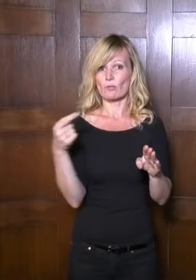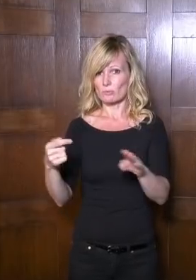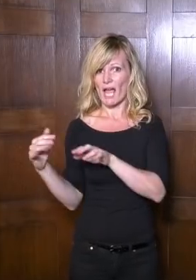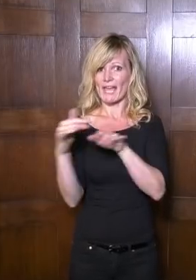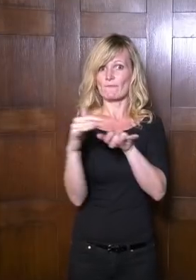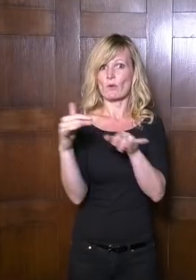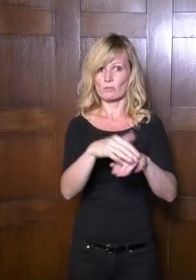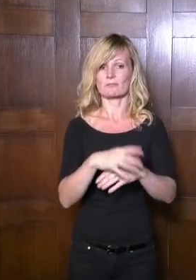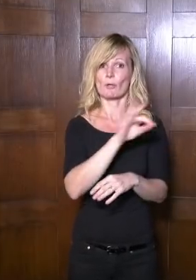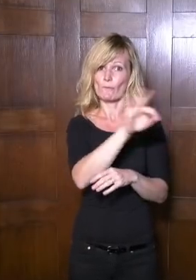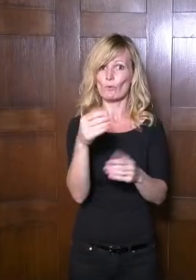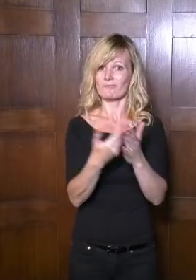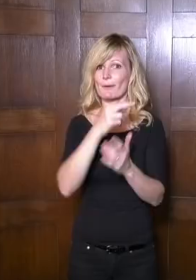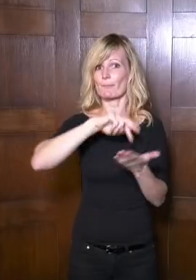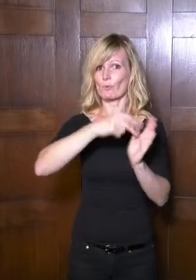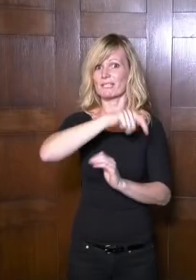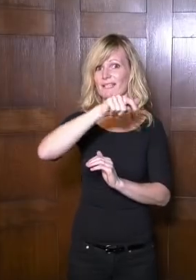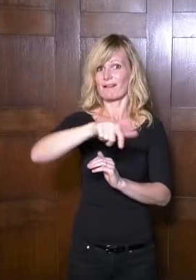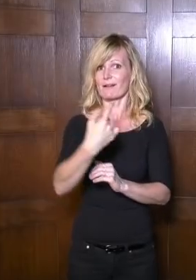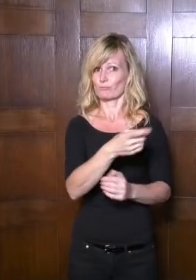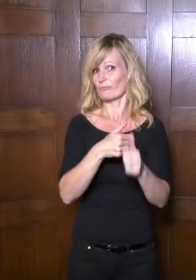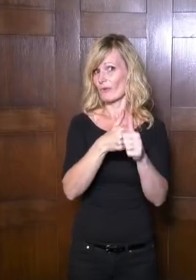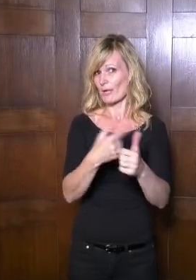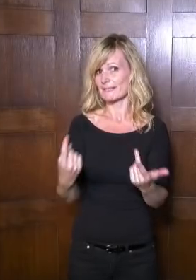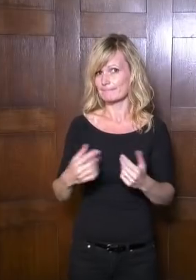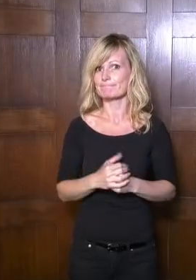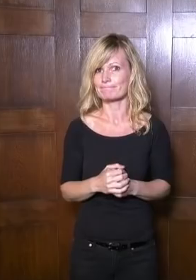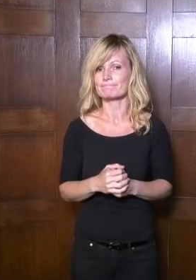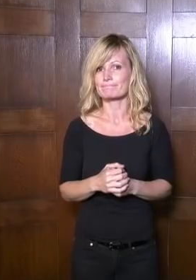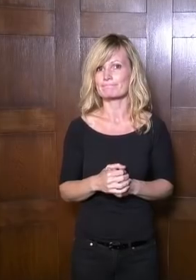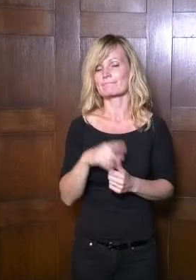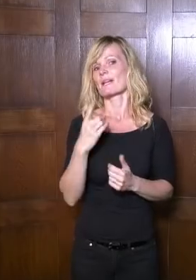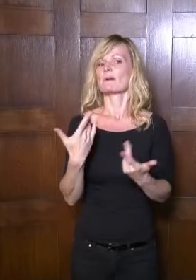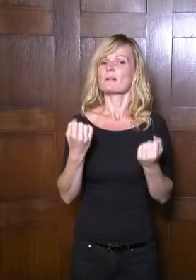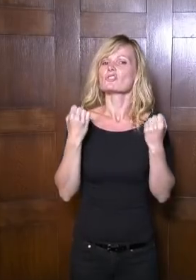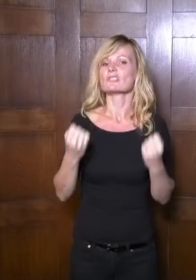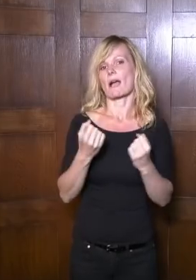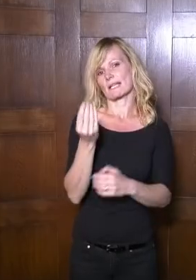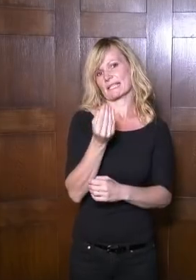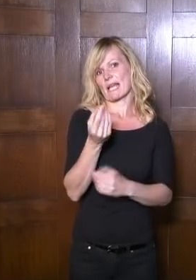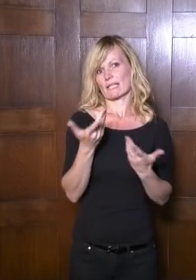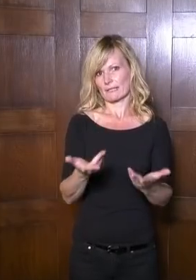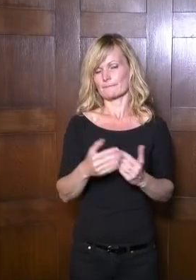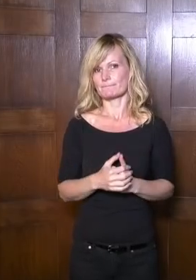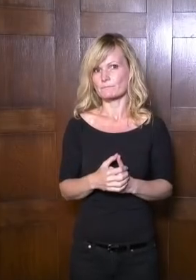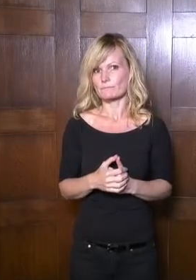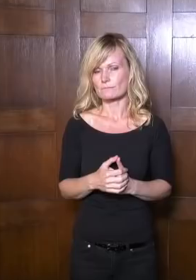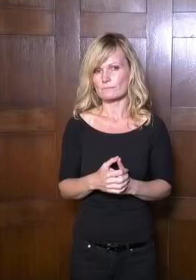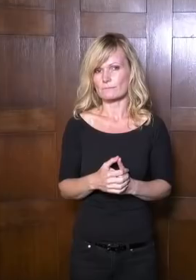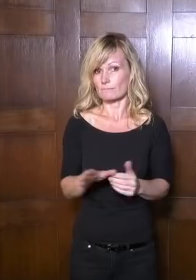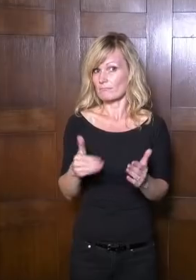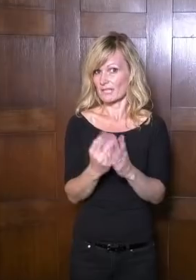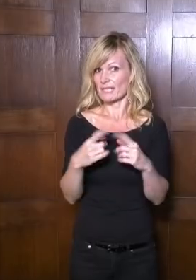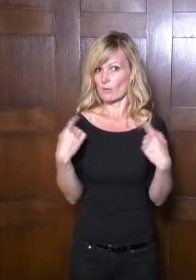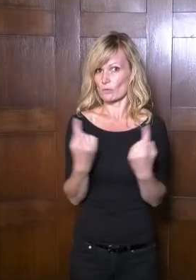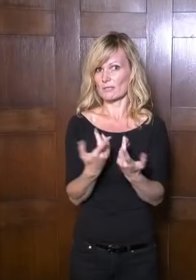gewählten Entscheider dann auch treffen müssen. Ja, aber es ist ja gerade ein starkes Zeichen, finde ich, dass in dieser